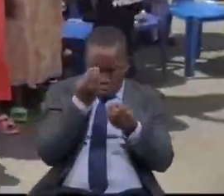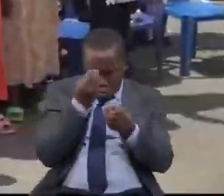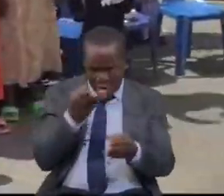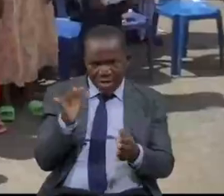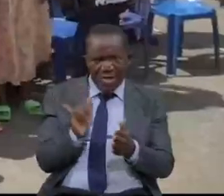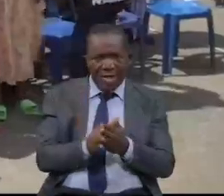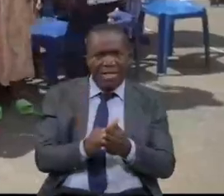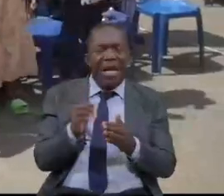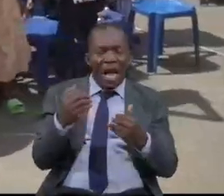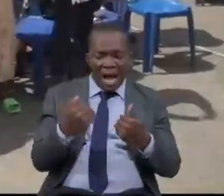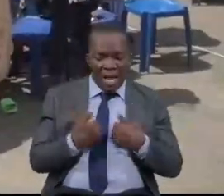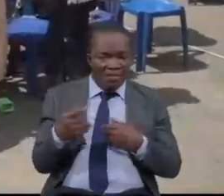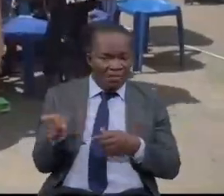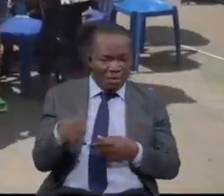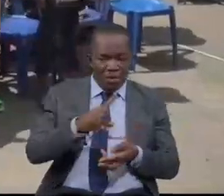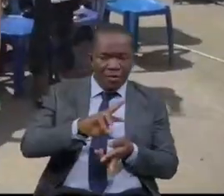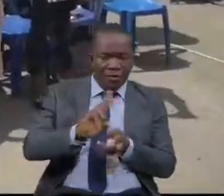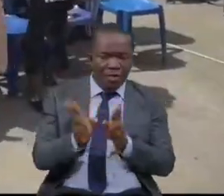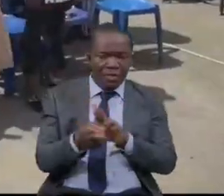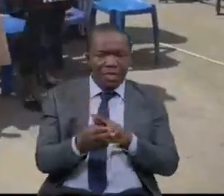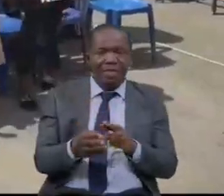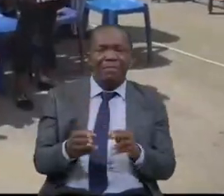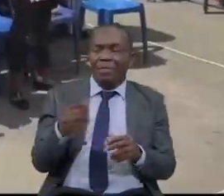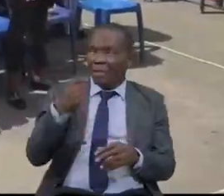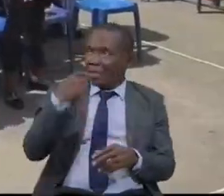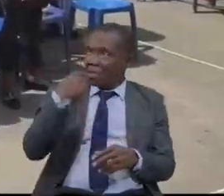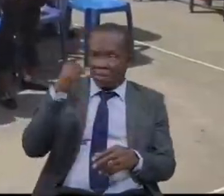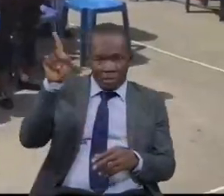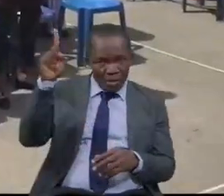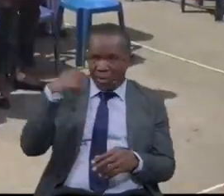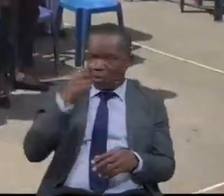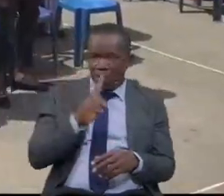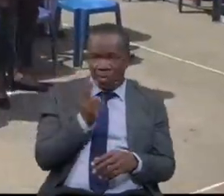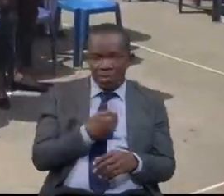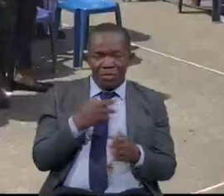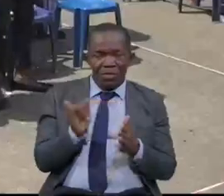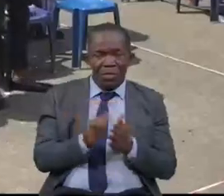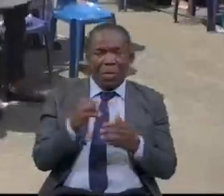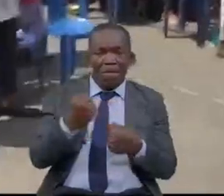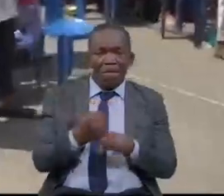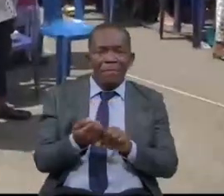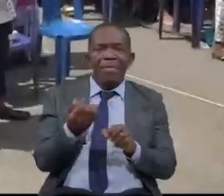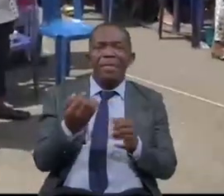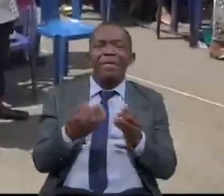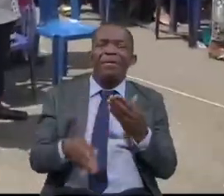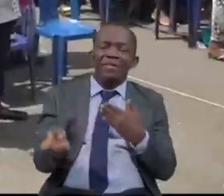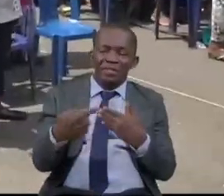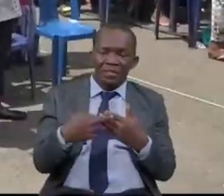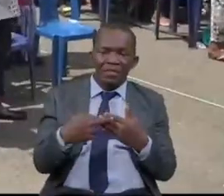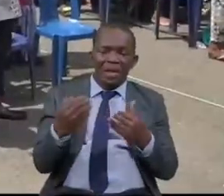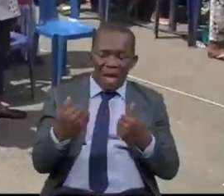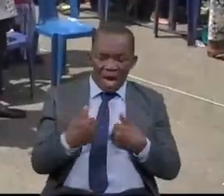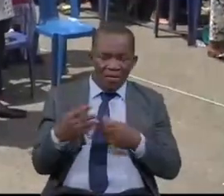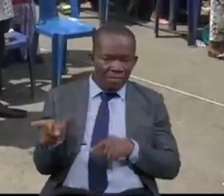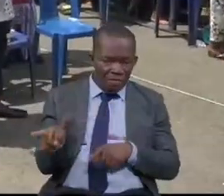la restitution. Est-ce que tu as observé ça? Ou bien tu es en train d'empiler la condamnation,